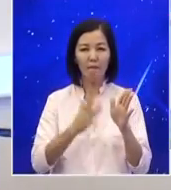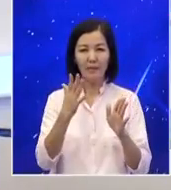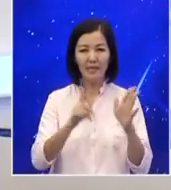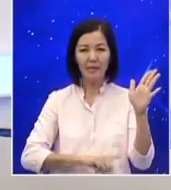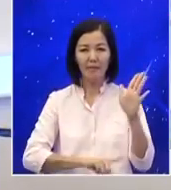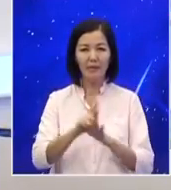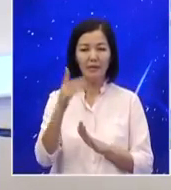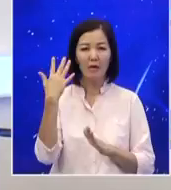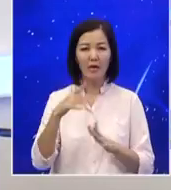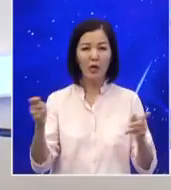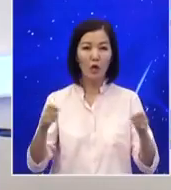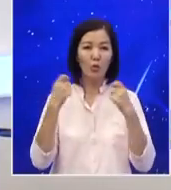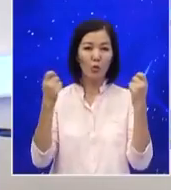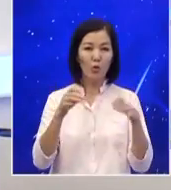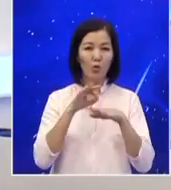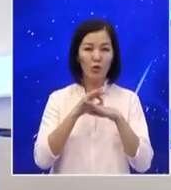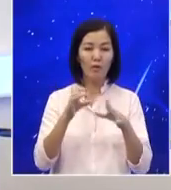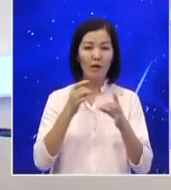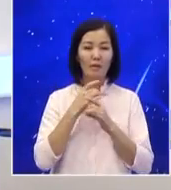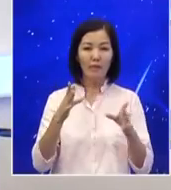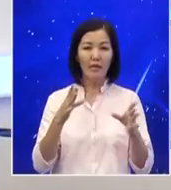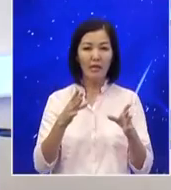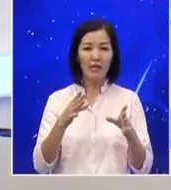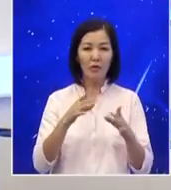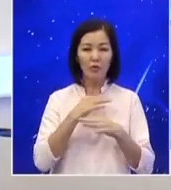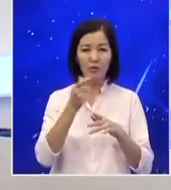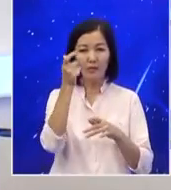облысында 40 той өтіпті. Мерекелік жиындардың басым